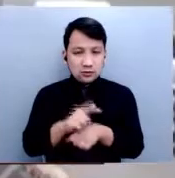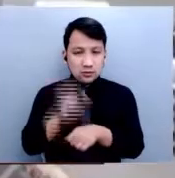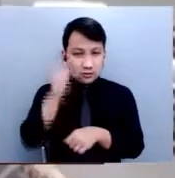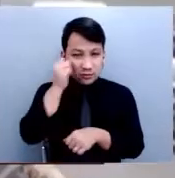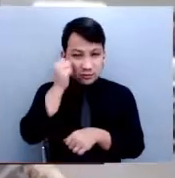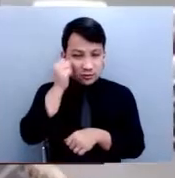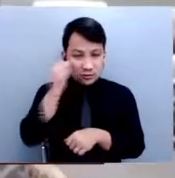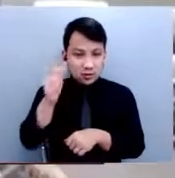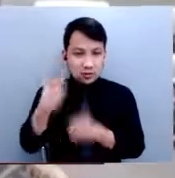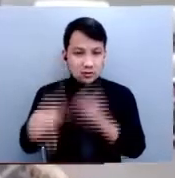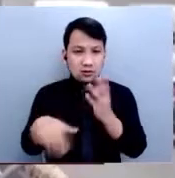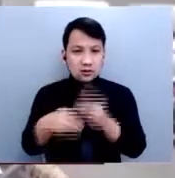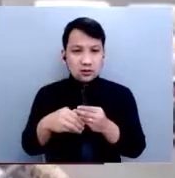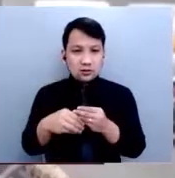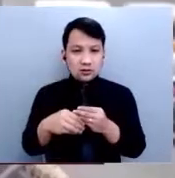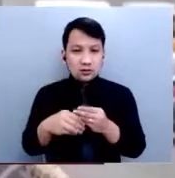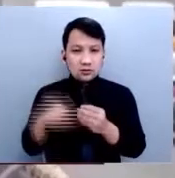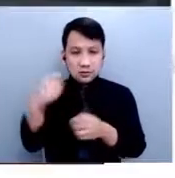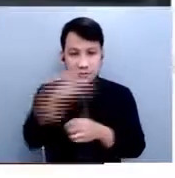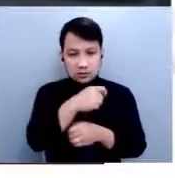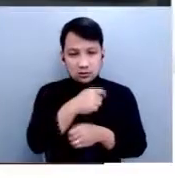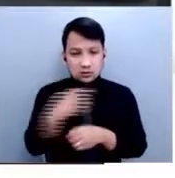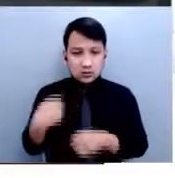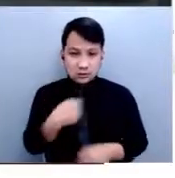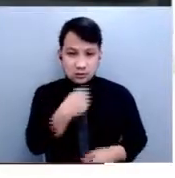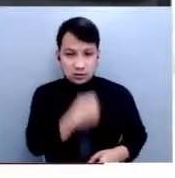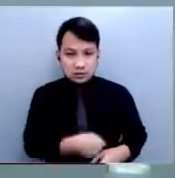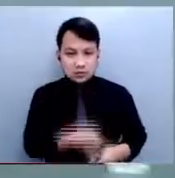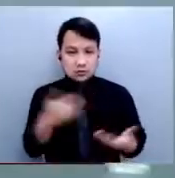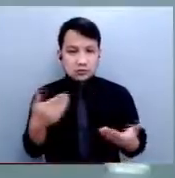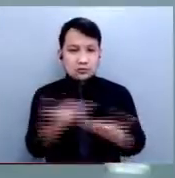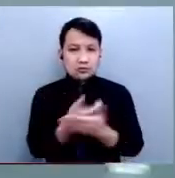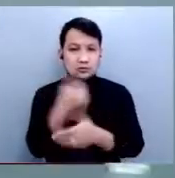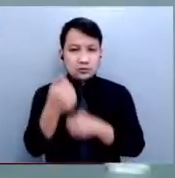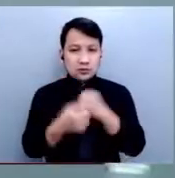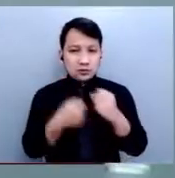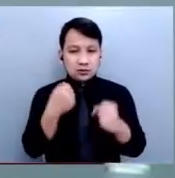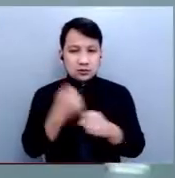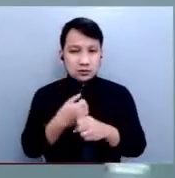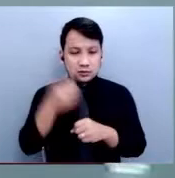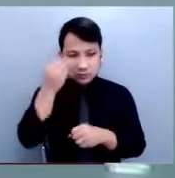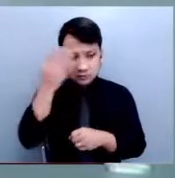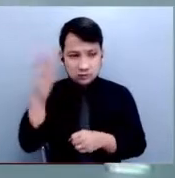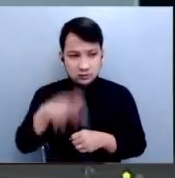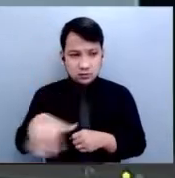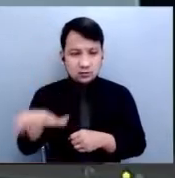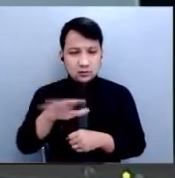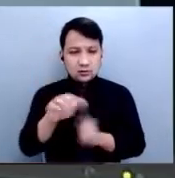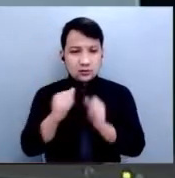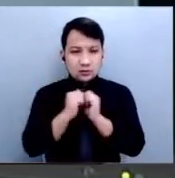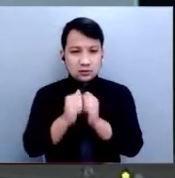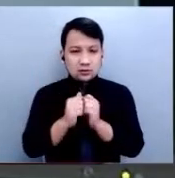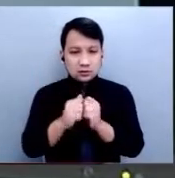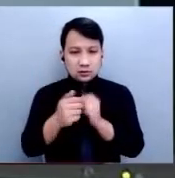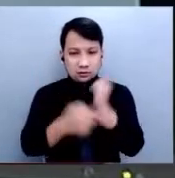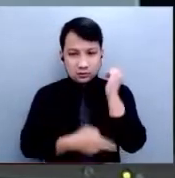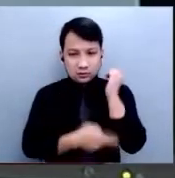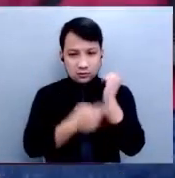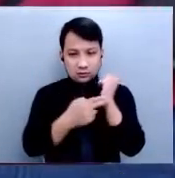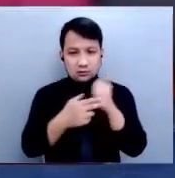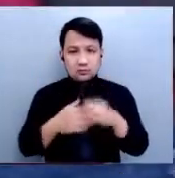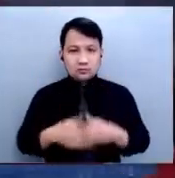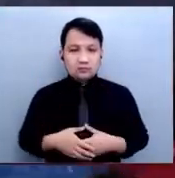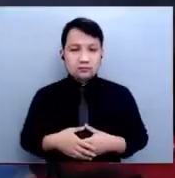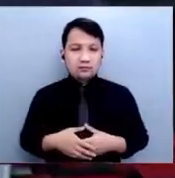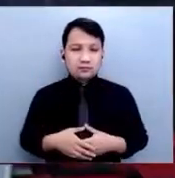III, tinapos lang ng Taiwan ang Chinese New Year para muling magbukas sa mga quarantine facilities kabilang ang mga hotel. We are